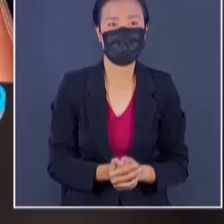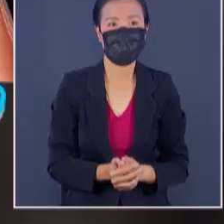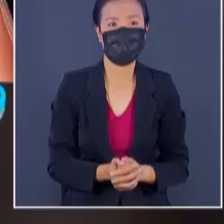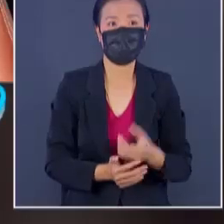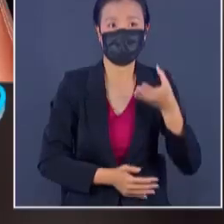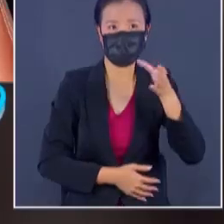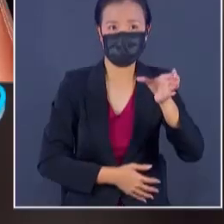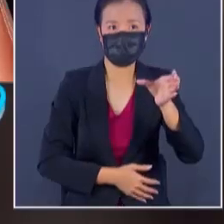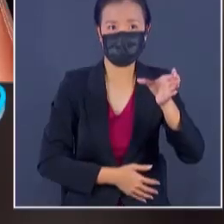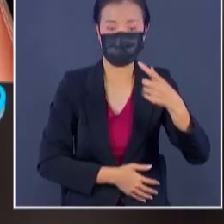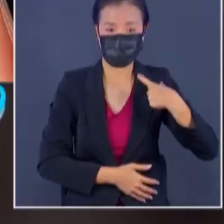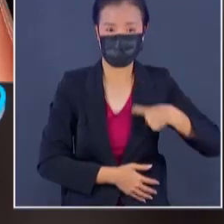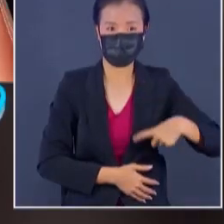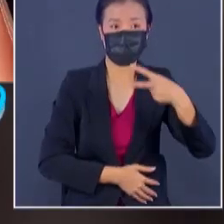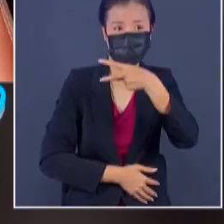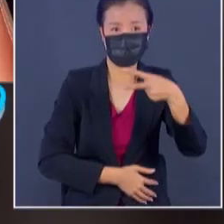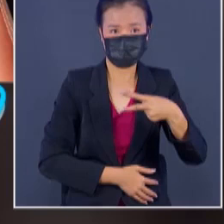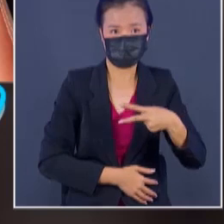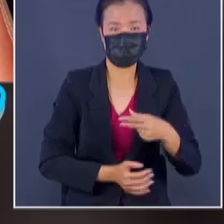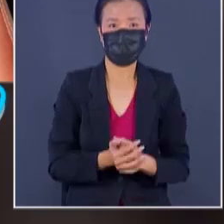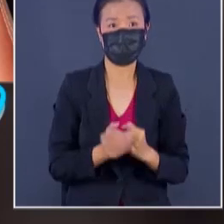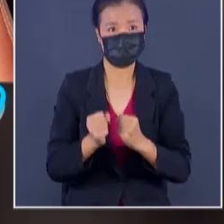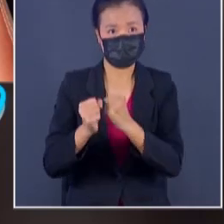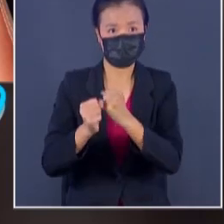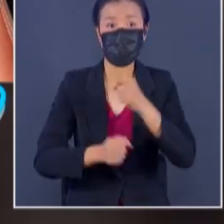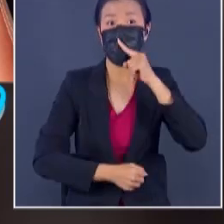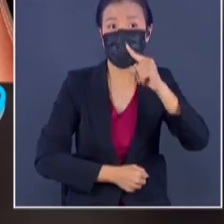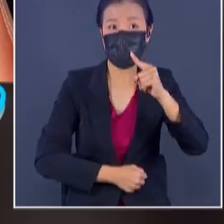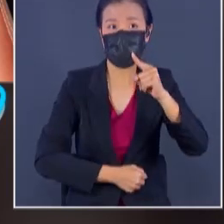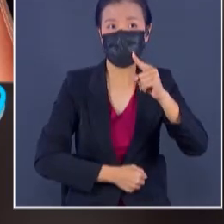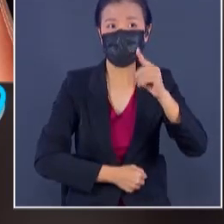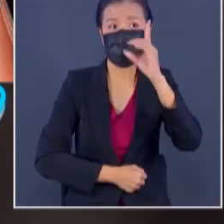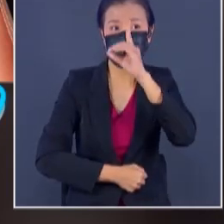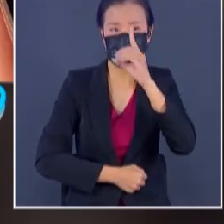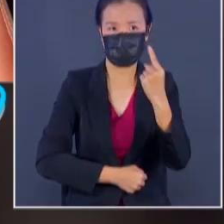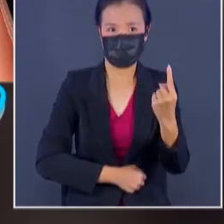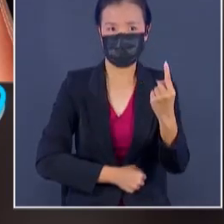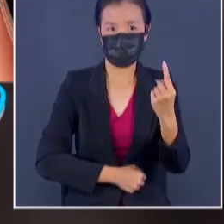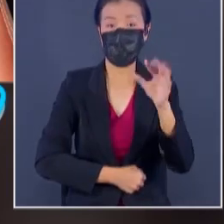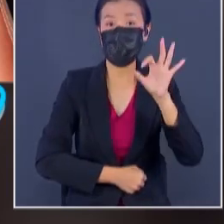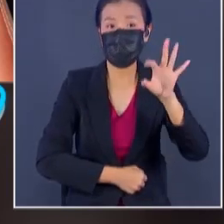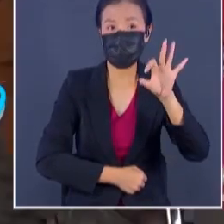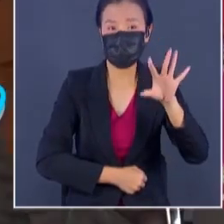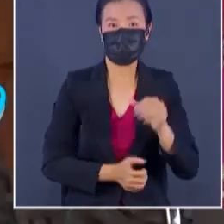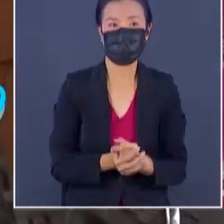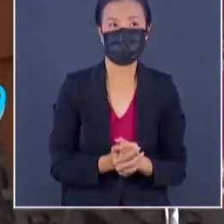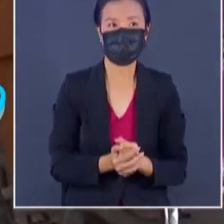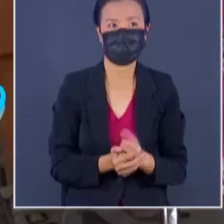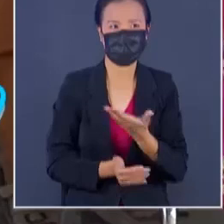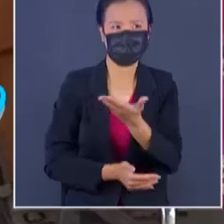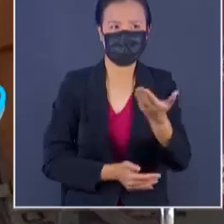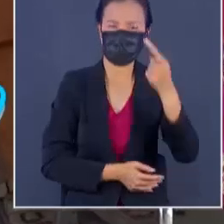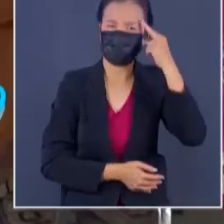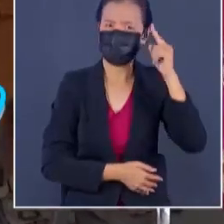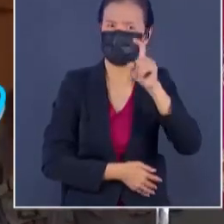ออกมาโพสต์ภาพคู่ทนายและข้อความนะคะว่ากำลังเดินหน้าฟ้องคนในวงการบันเทิงท่านหนึ่งใน Facebook ค่ะก็ทำเอาหลายคนต่าง